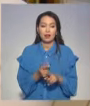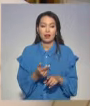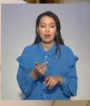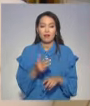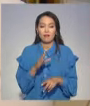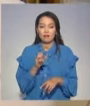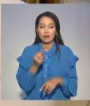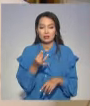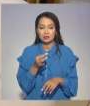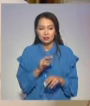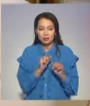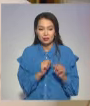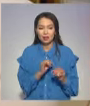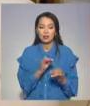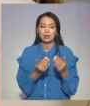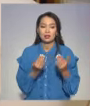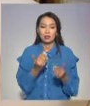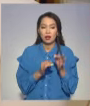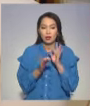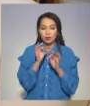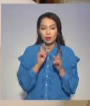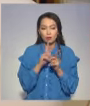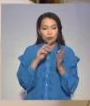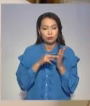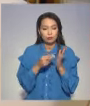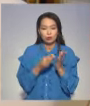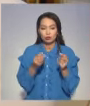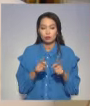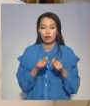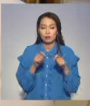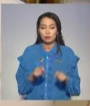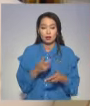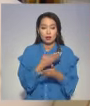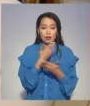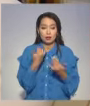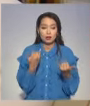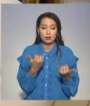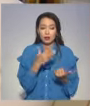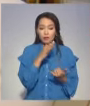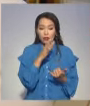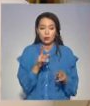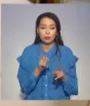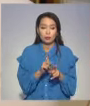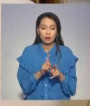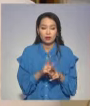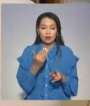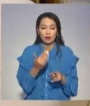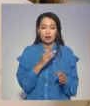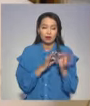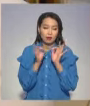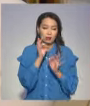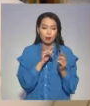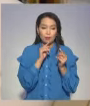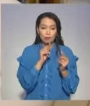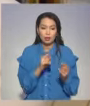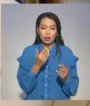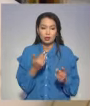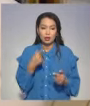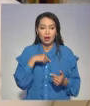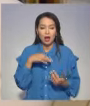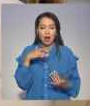ағзады толықтай тазартатын дәрілер ойлап шығарған жоқ. Бірақ қазіргі заманауи антиретровирусты препараттардың арқасында